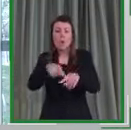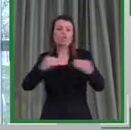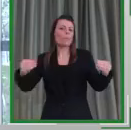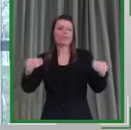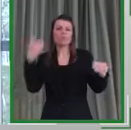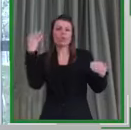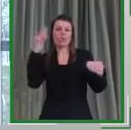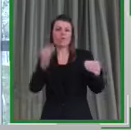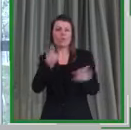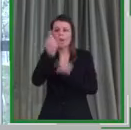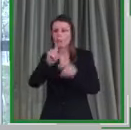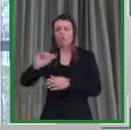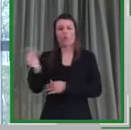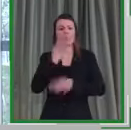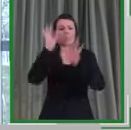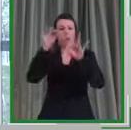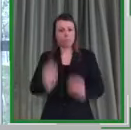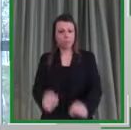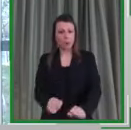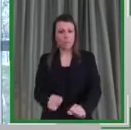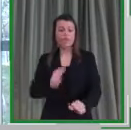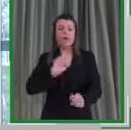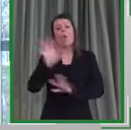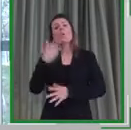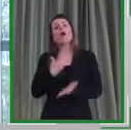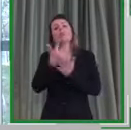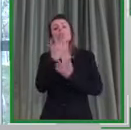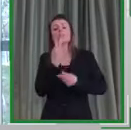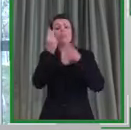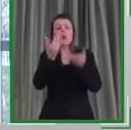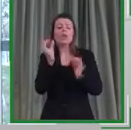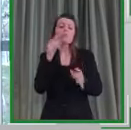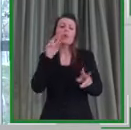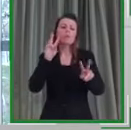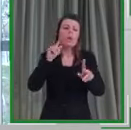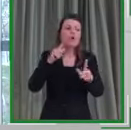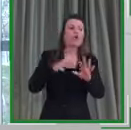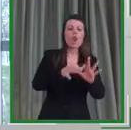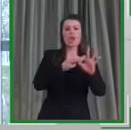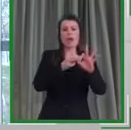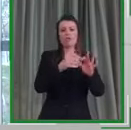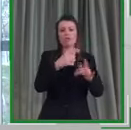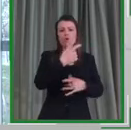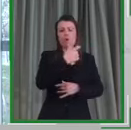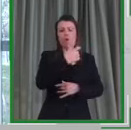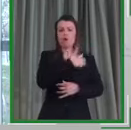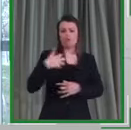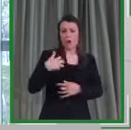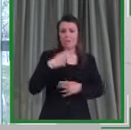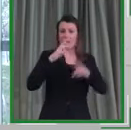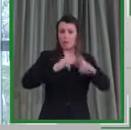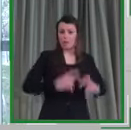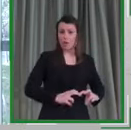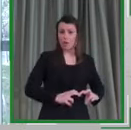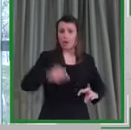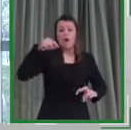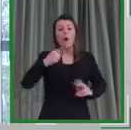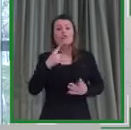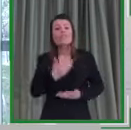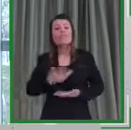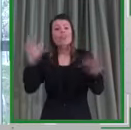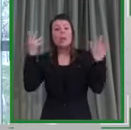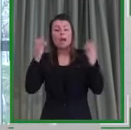un'altra notizia importante che riguarda la scienza e la ricerca oggi ha aperto fino al 20 aprile un bando